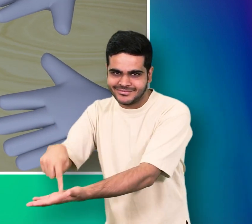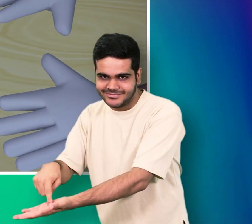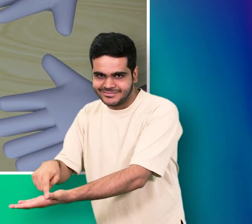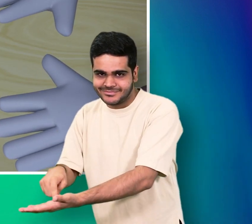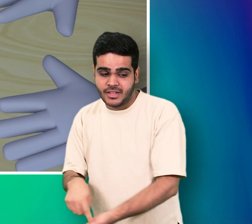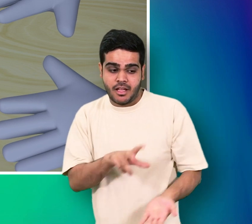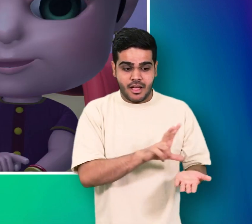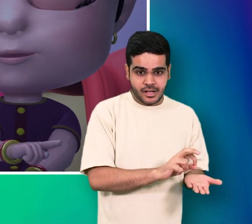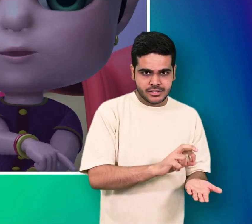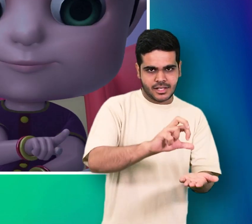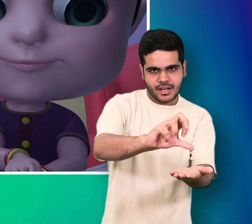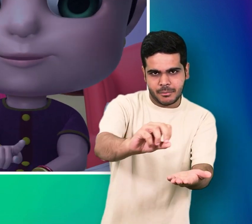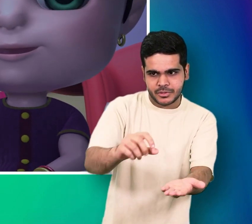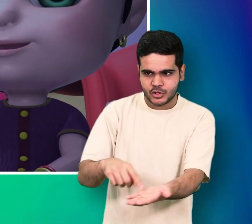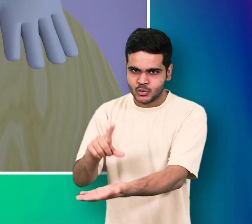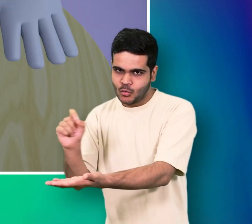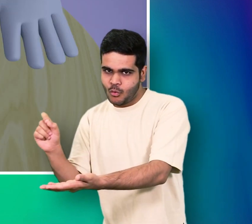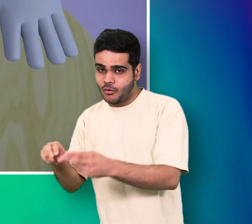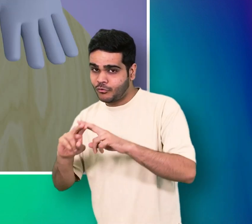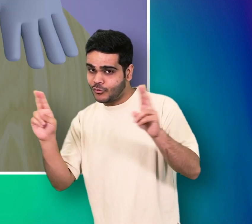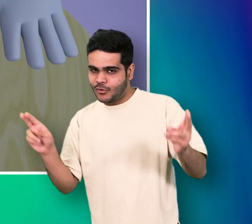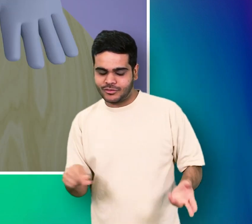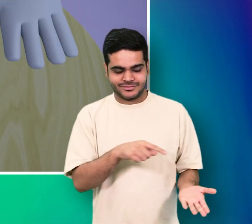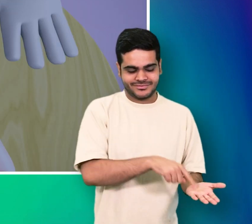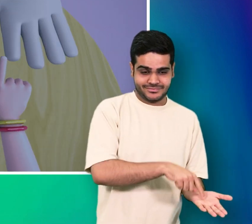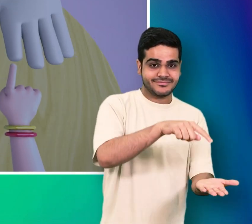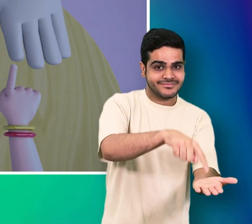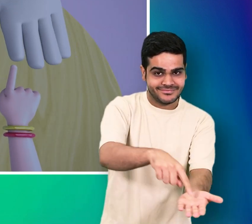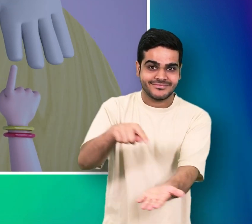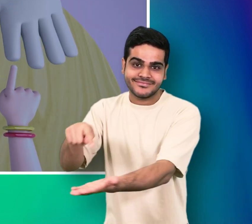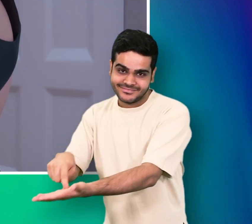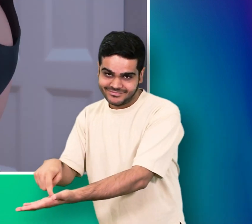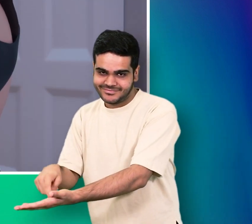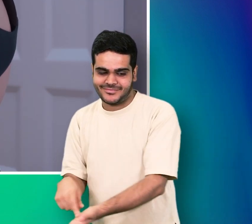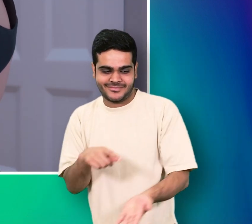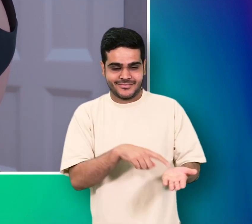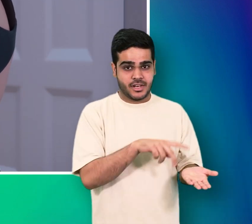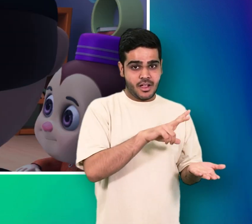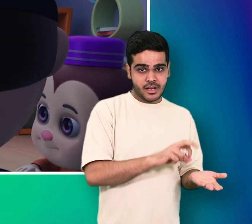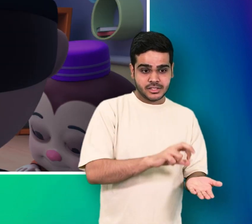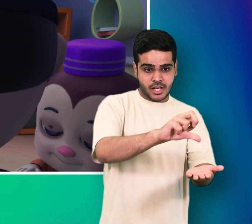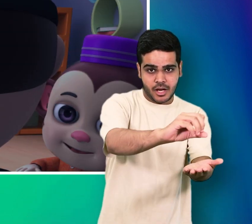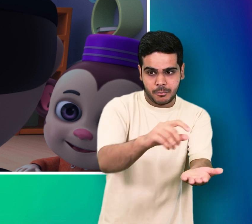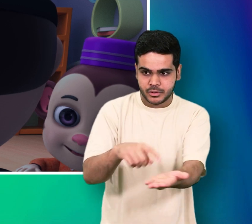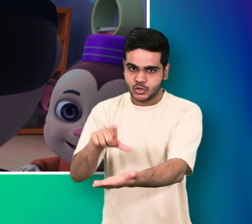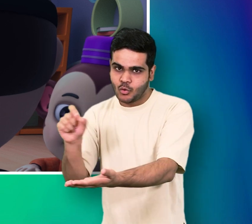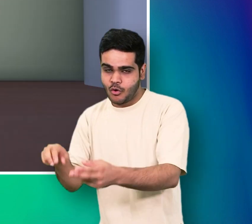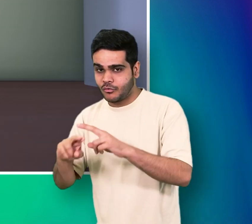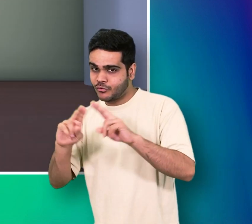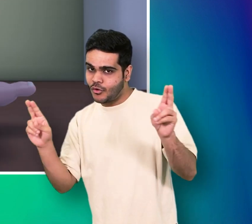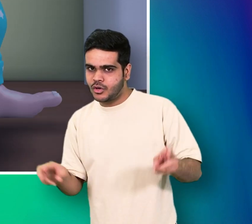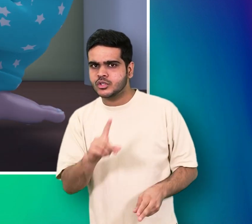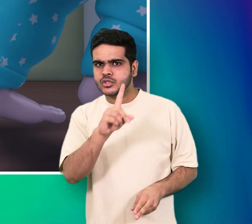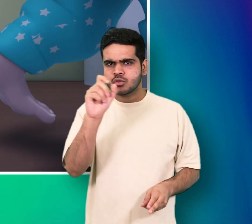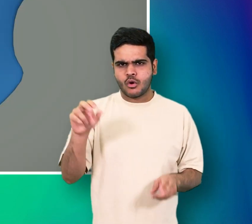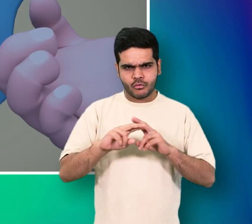100। अक्कड़ बक्कड़ बम्बे बो, 80 90 पूरे 100। 100 मिला का धागा, चोर